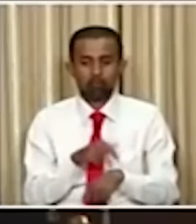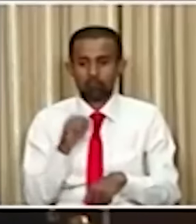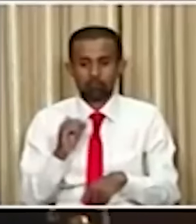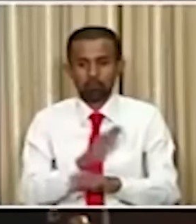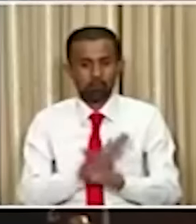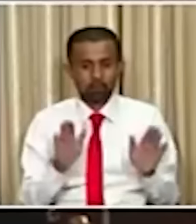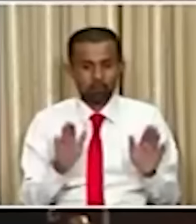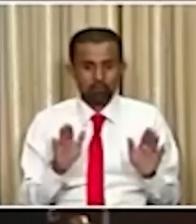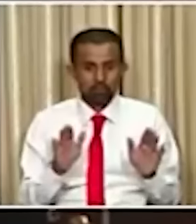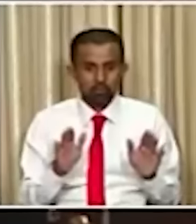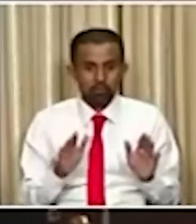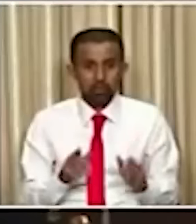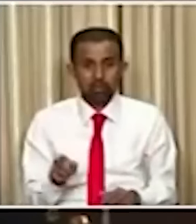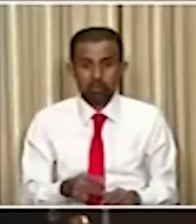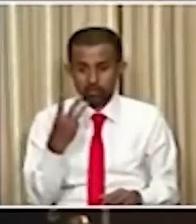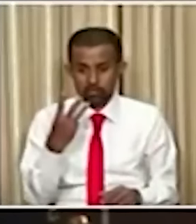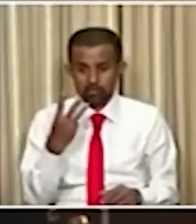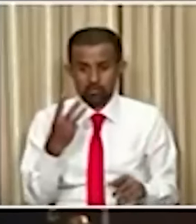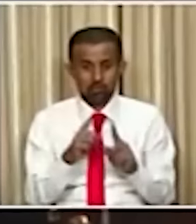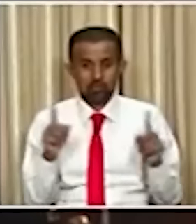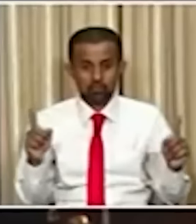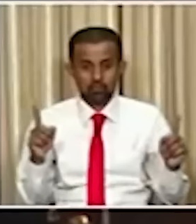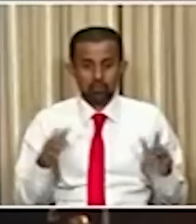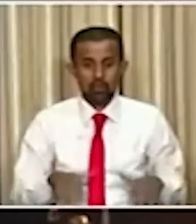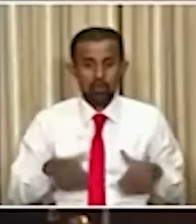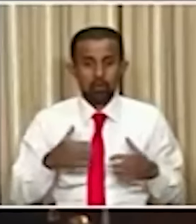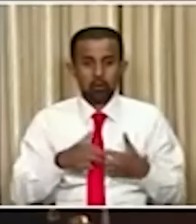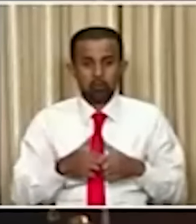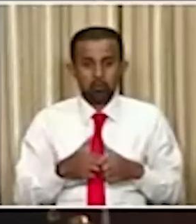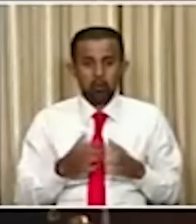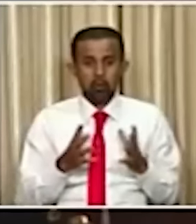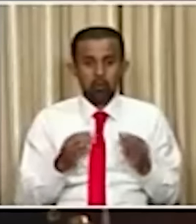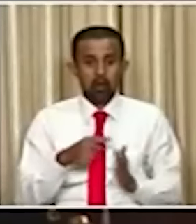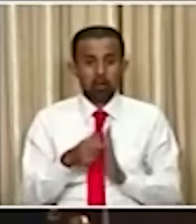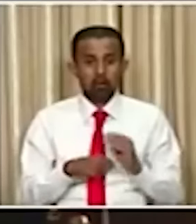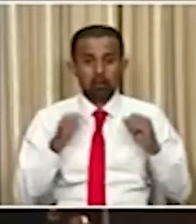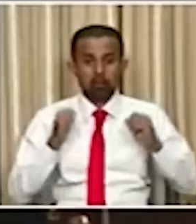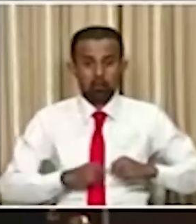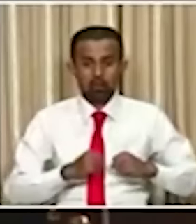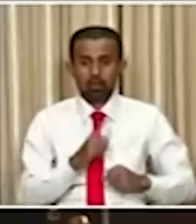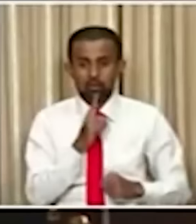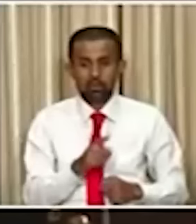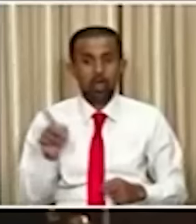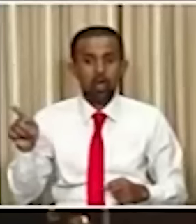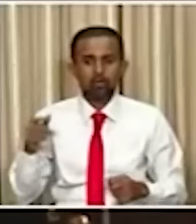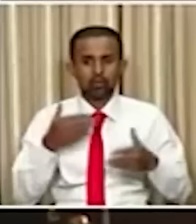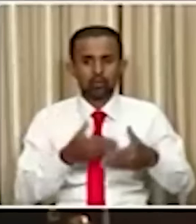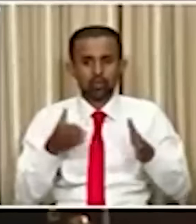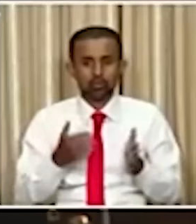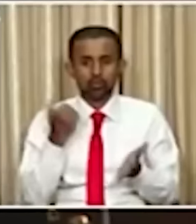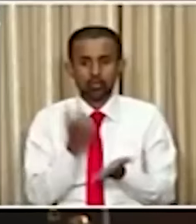Sababa Tumani, Dina Tuna Kadrata, Merade Sauki Arbudia Quella, Rata Kadavet Nakila, Kau the cabinet Sunday,